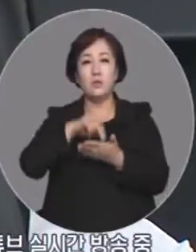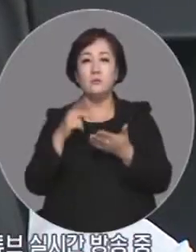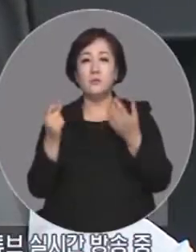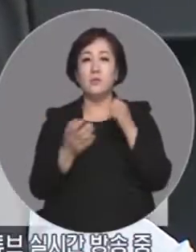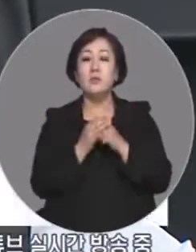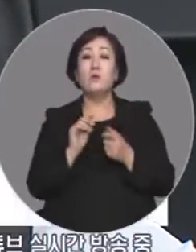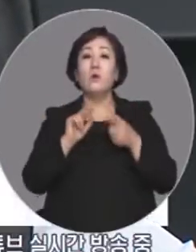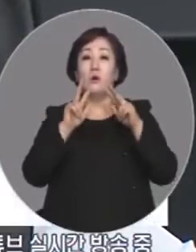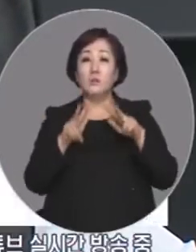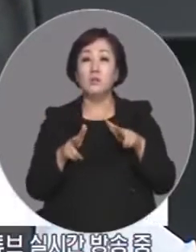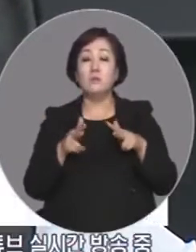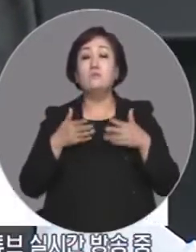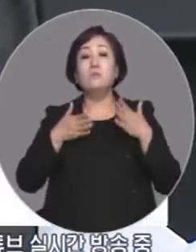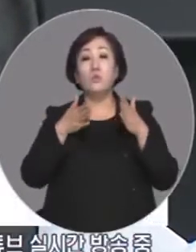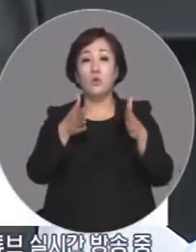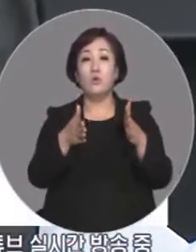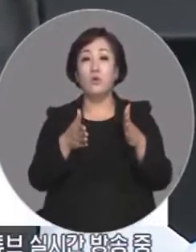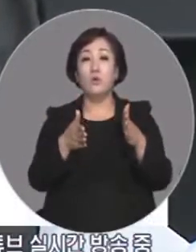우리나라 도로가